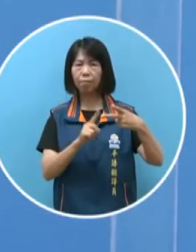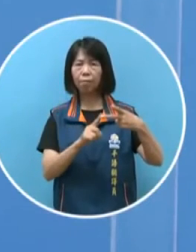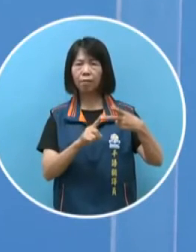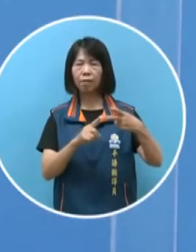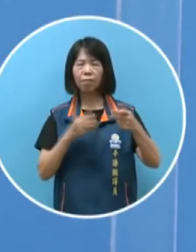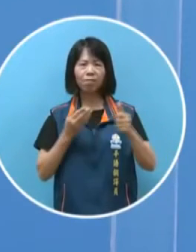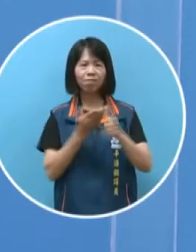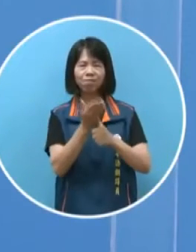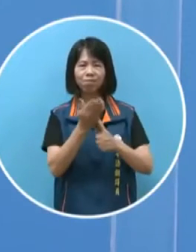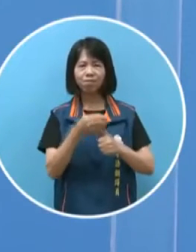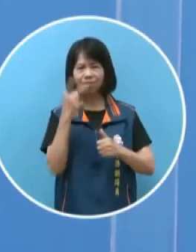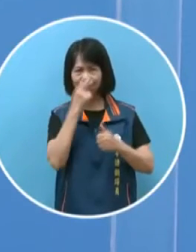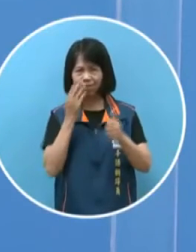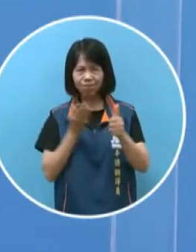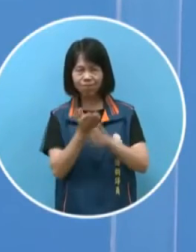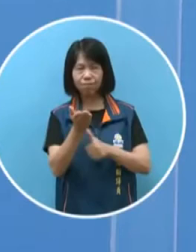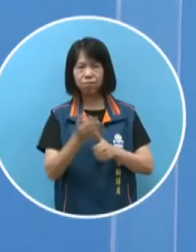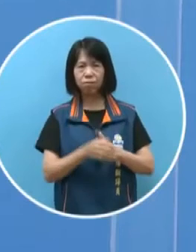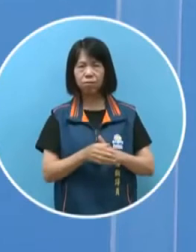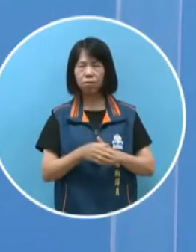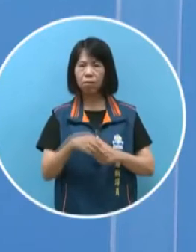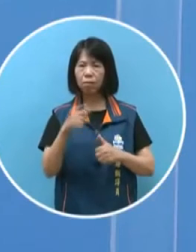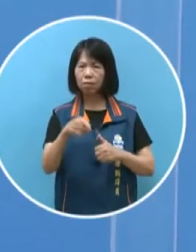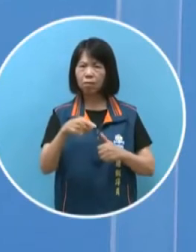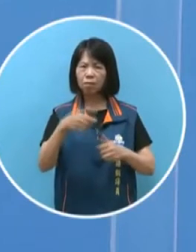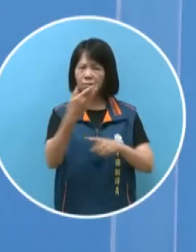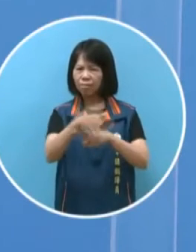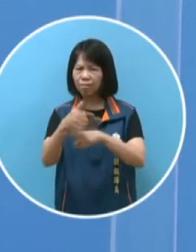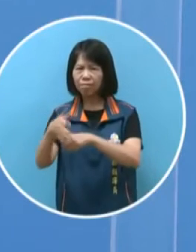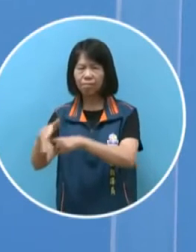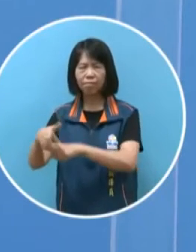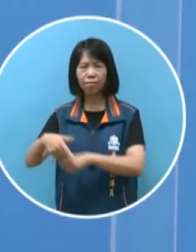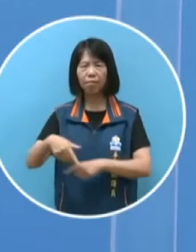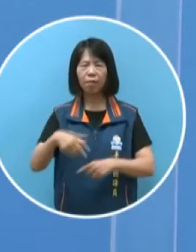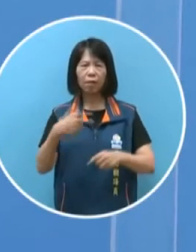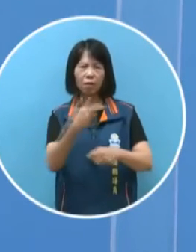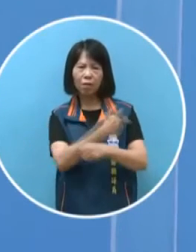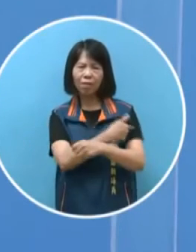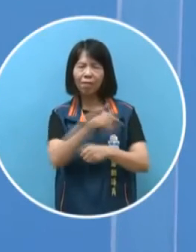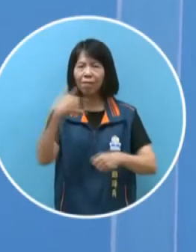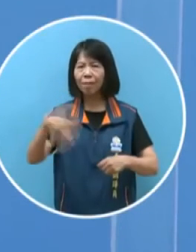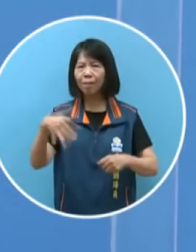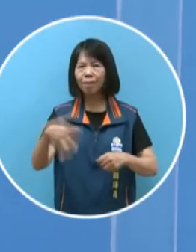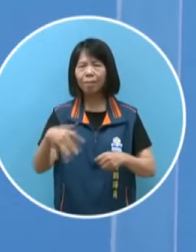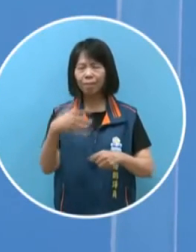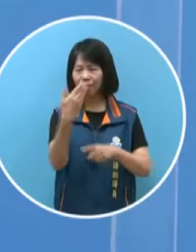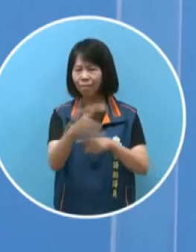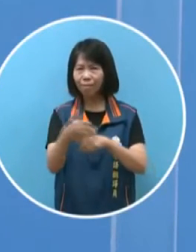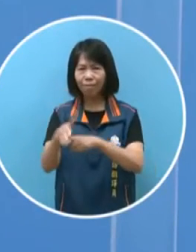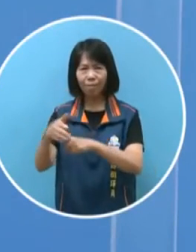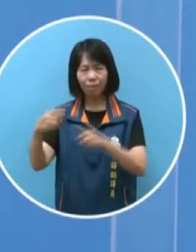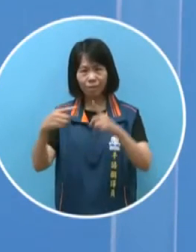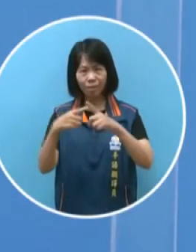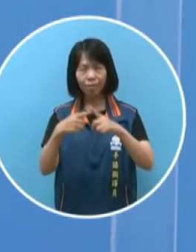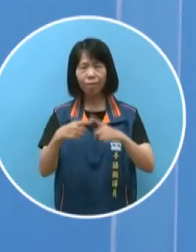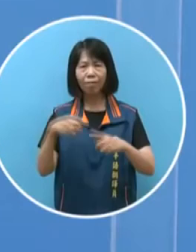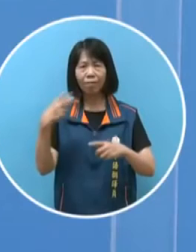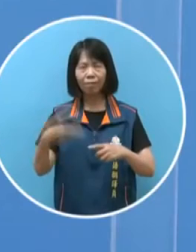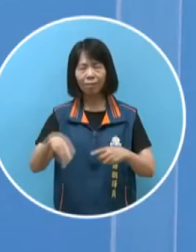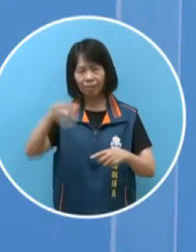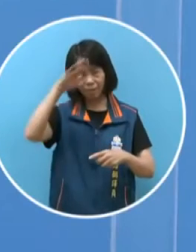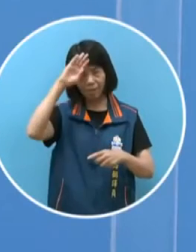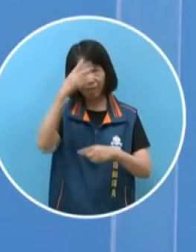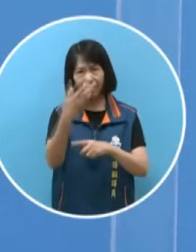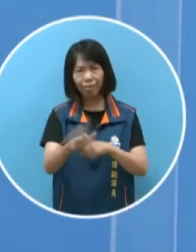杀，600多条无辜因为打不到疫苗而不幸确诊甚至病故